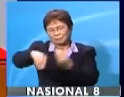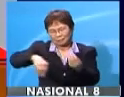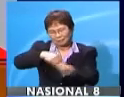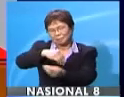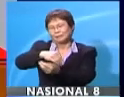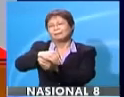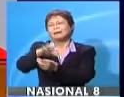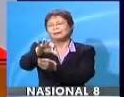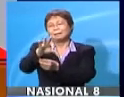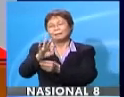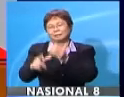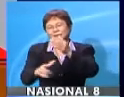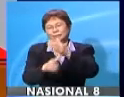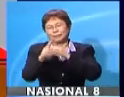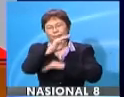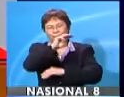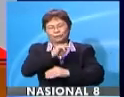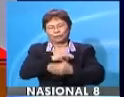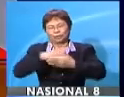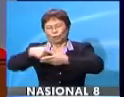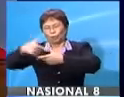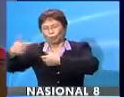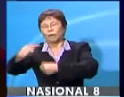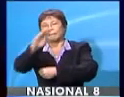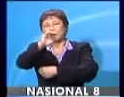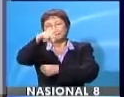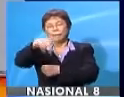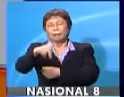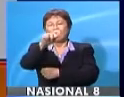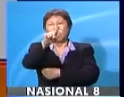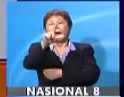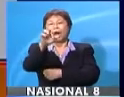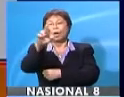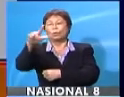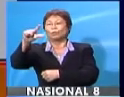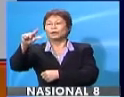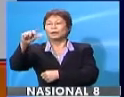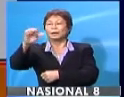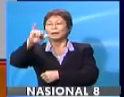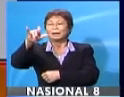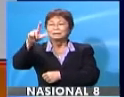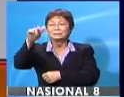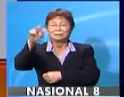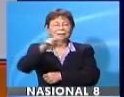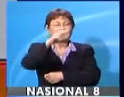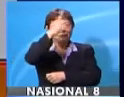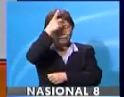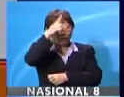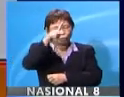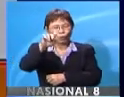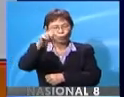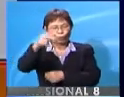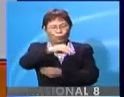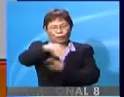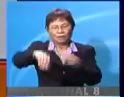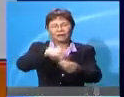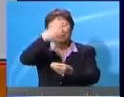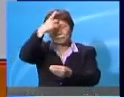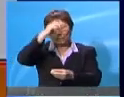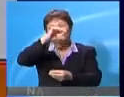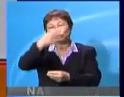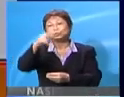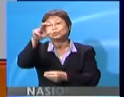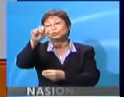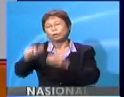yang dilantik sebagai Timbalan Menteri Luar. Ahli Parlimen Alur Gajah Datuk Koh Naik Wong menggantikan Datuk Chua Tee Yong yang